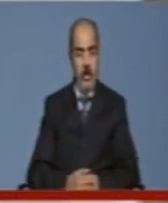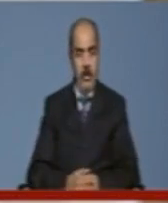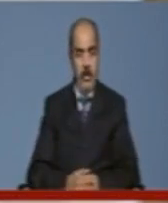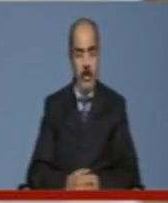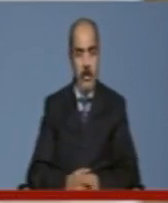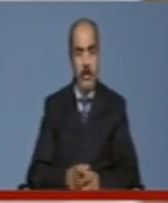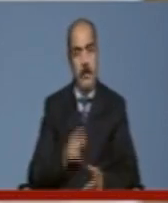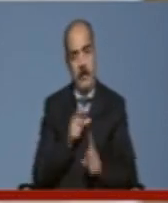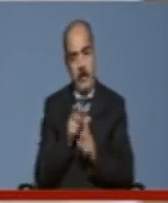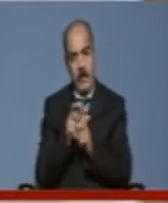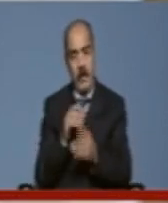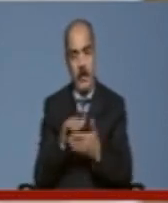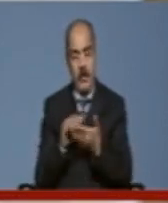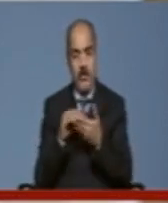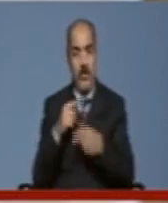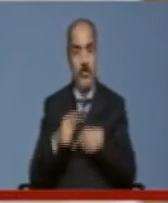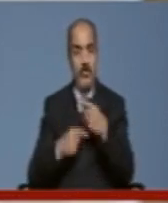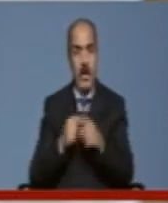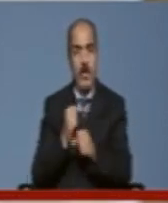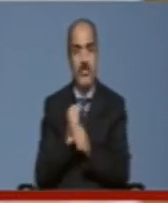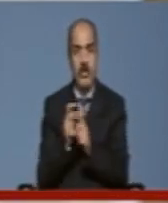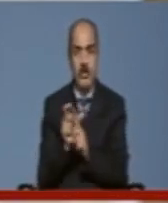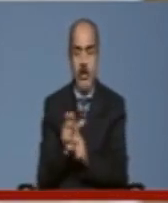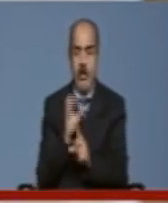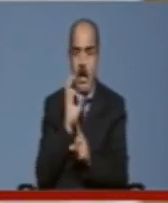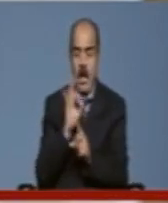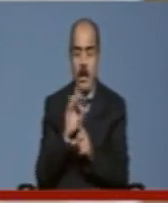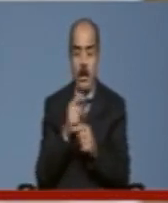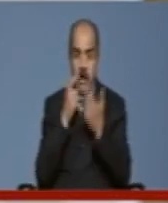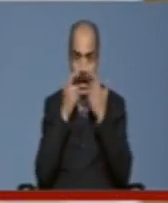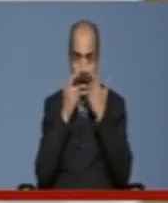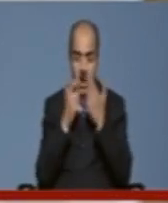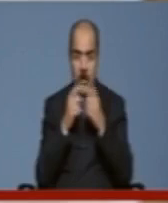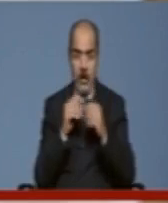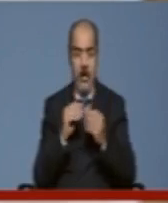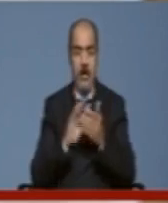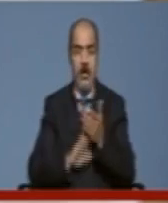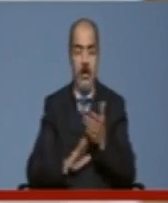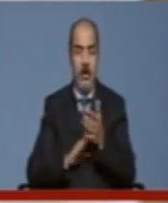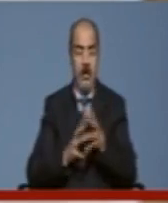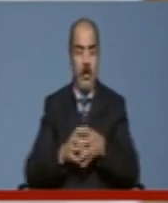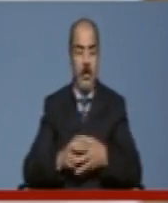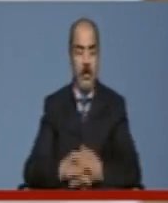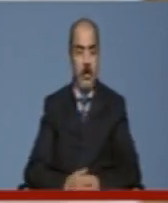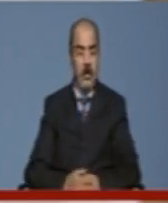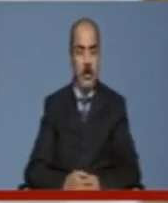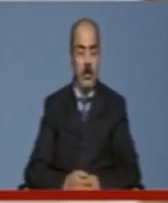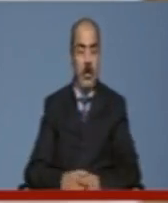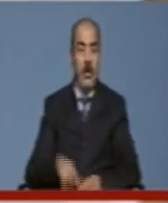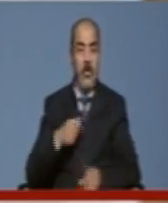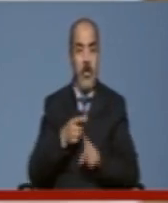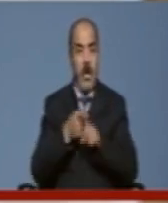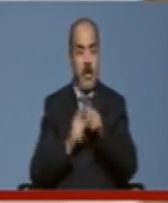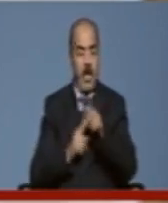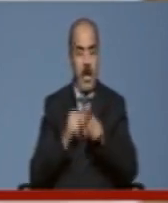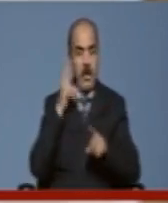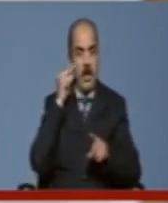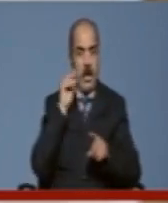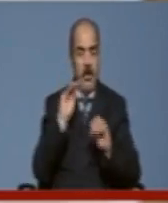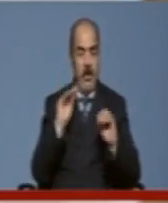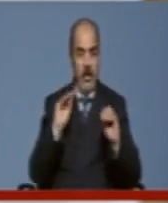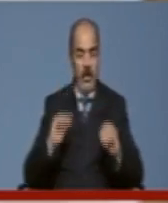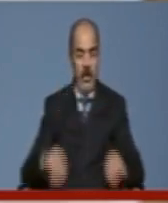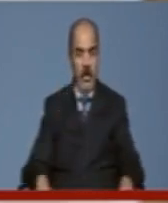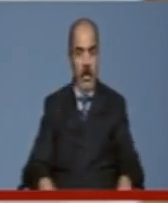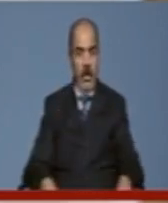حمايته وضمان استمراره بالعمل. وتكلمت عن هذا الموضوع أيضا مع رئيس وزراء نتنياهو ومع